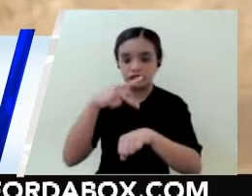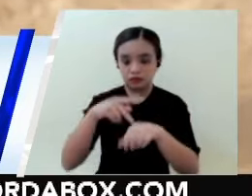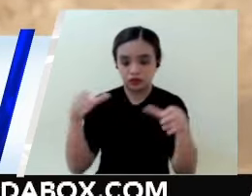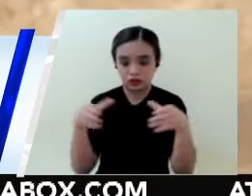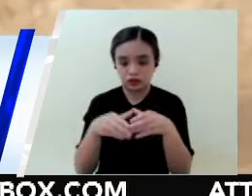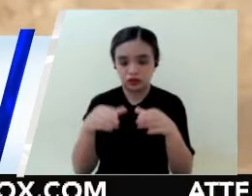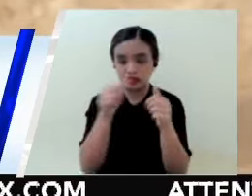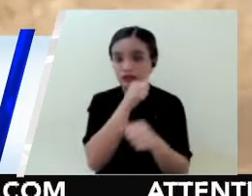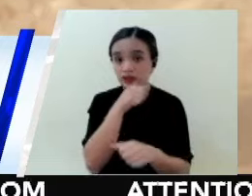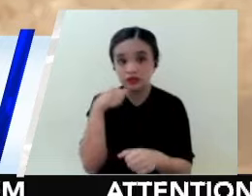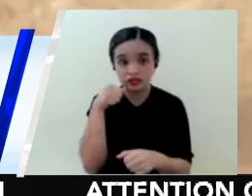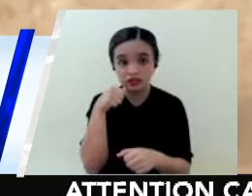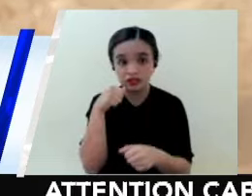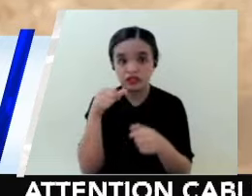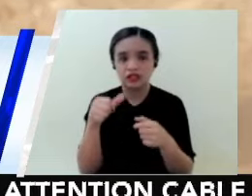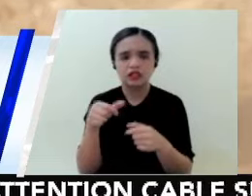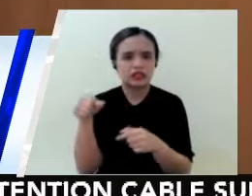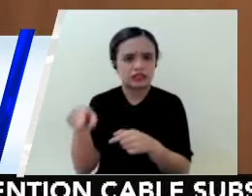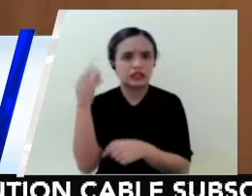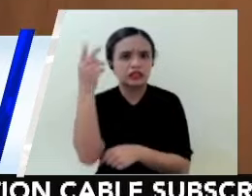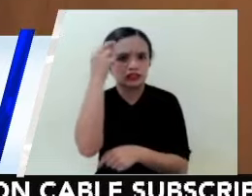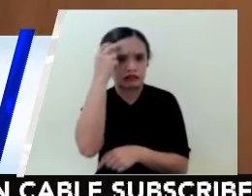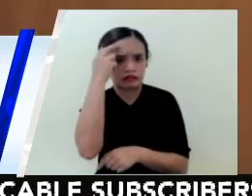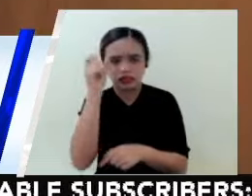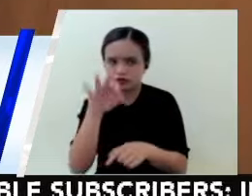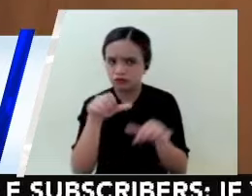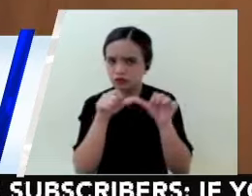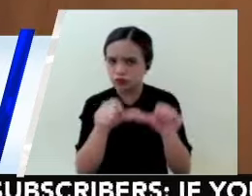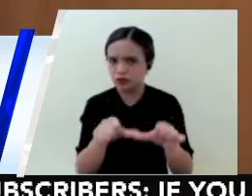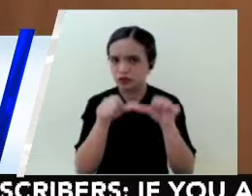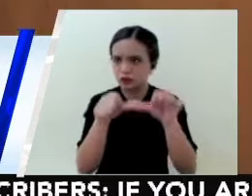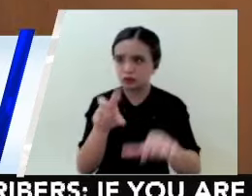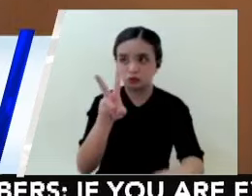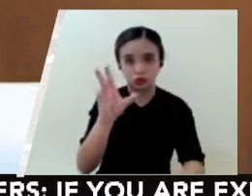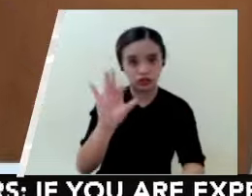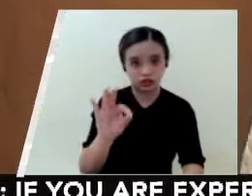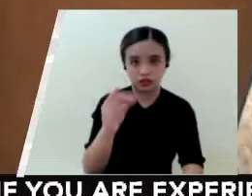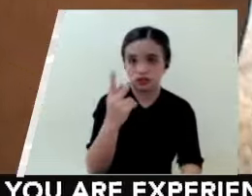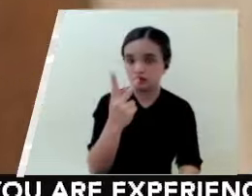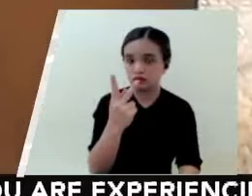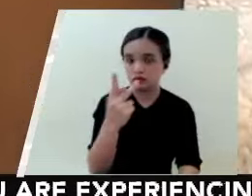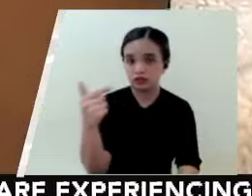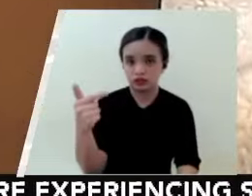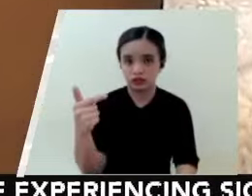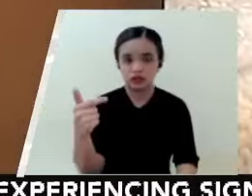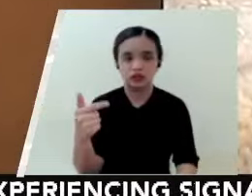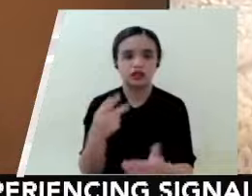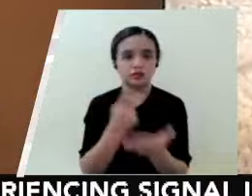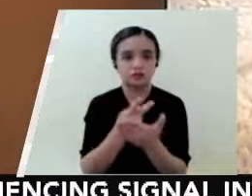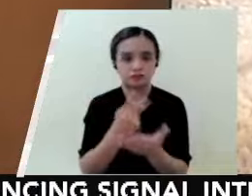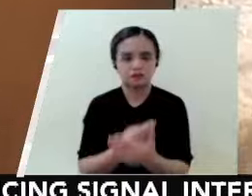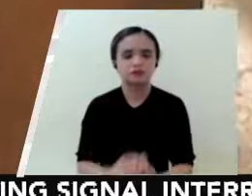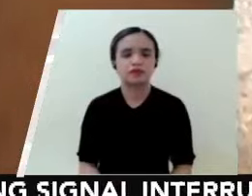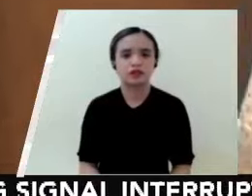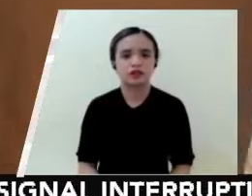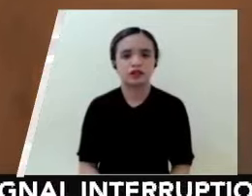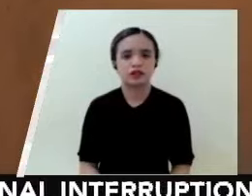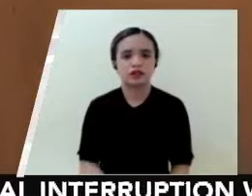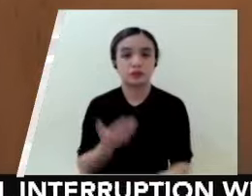Food Incorporated kung kayang ipagpatuloy ang 29 peso rice program. Baka ako nagkakaroon